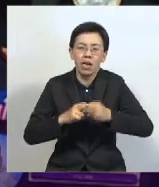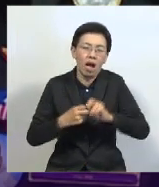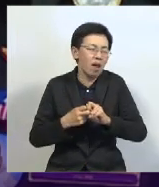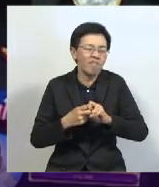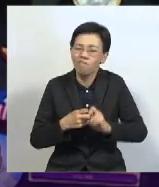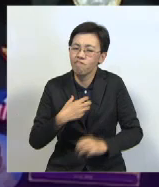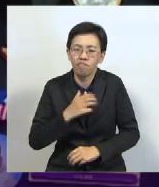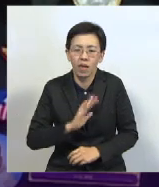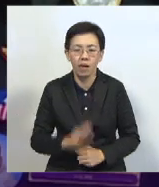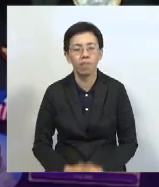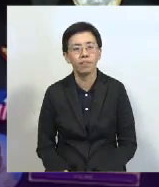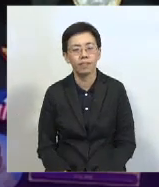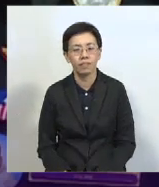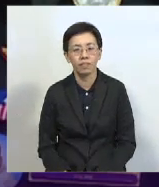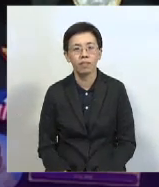งครับ